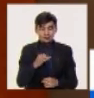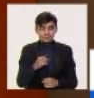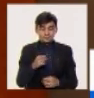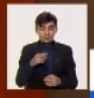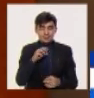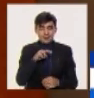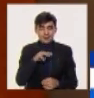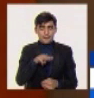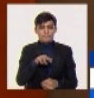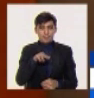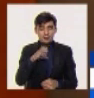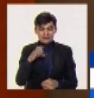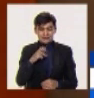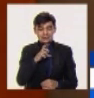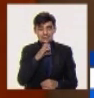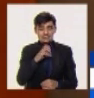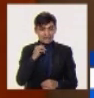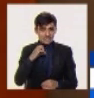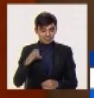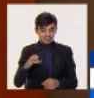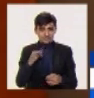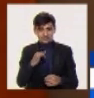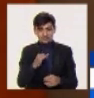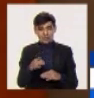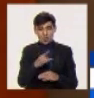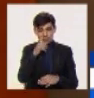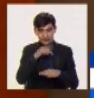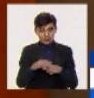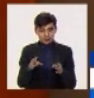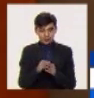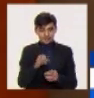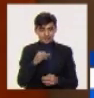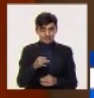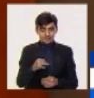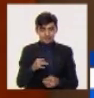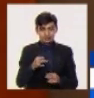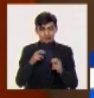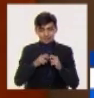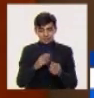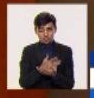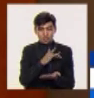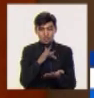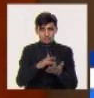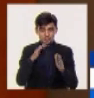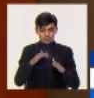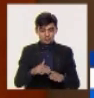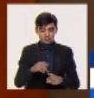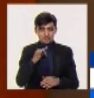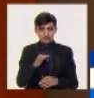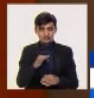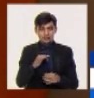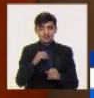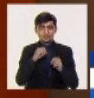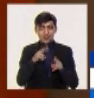совместно МПС, СЭС и местным районным акиматом по городу.